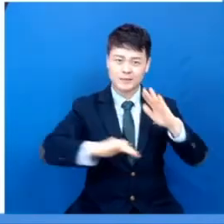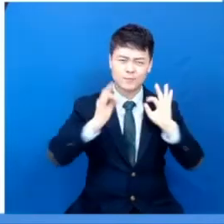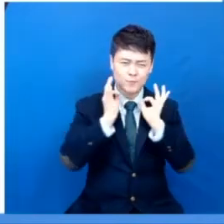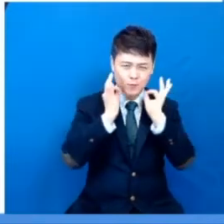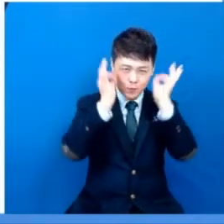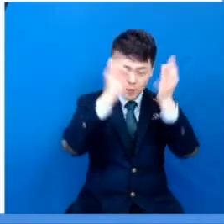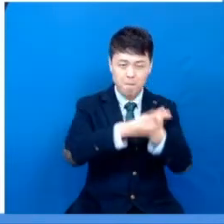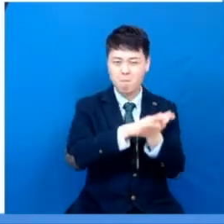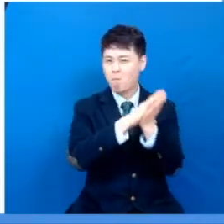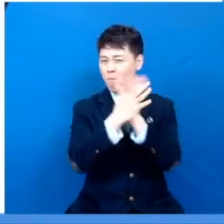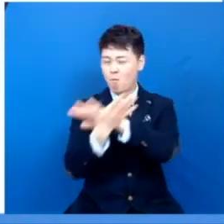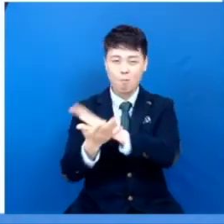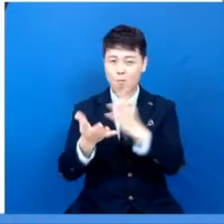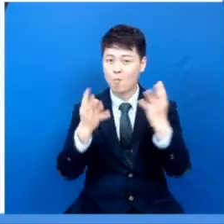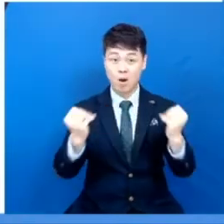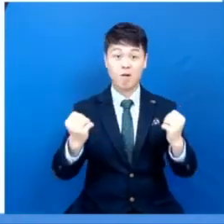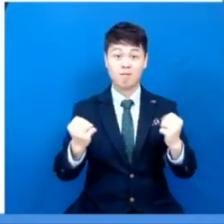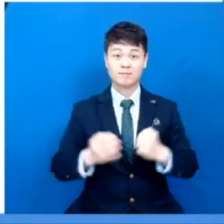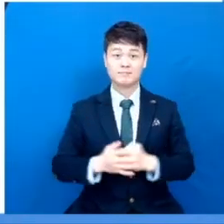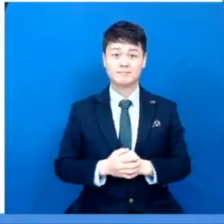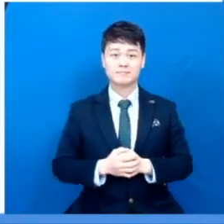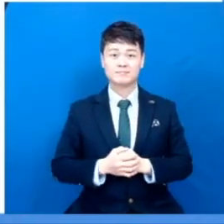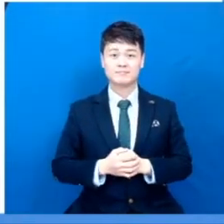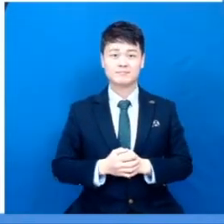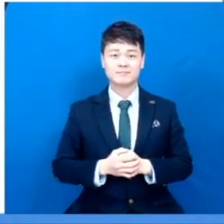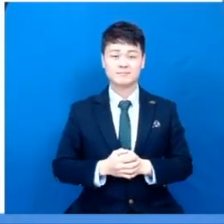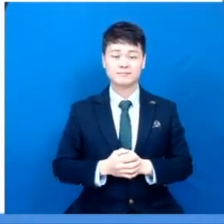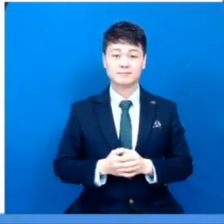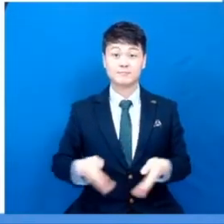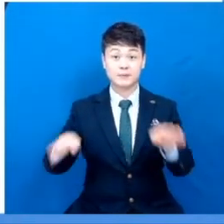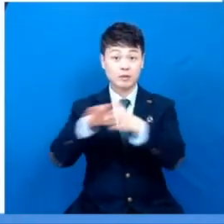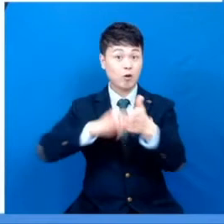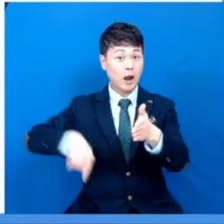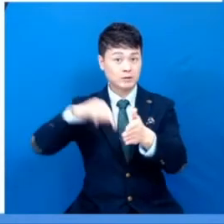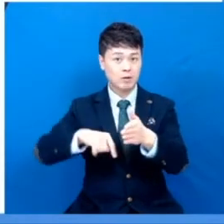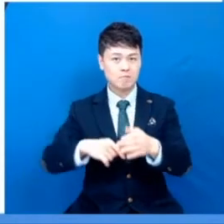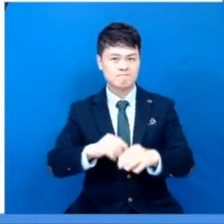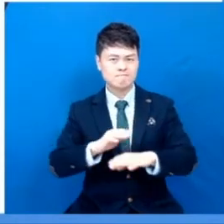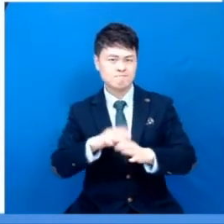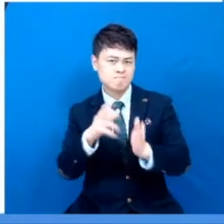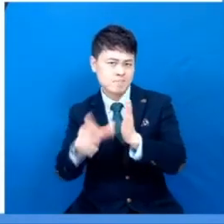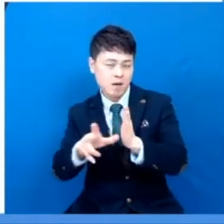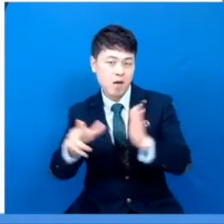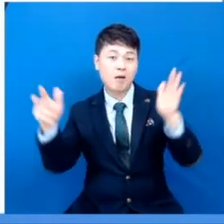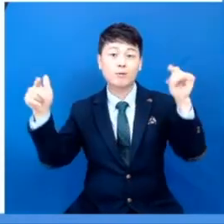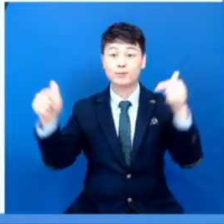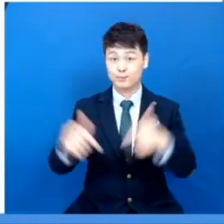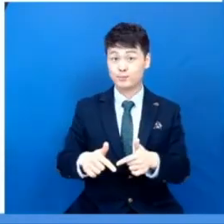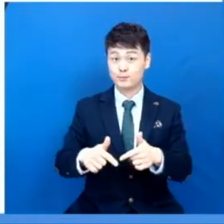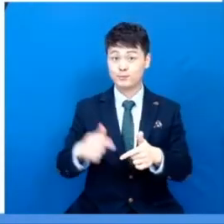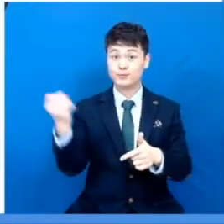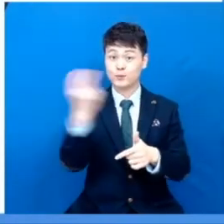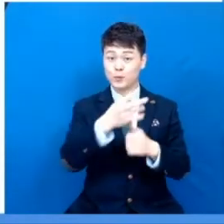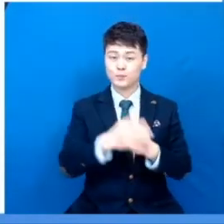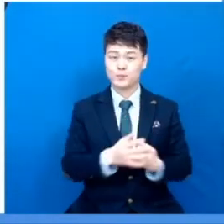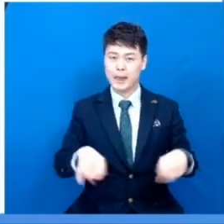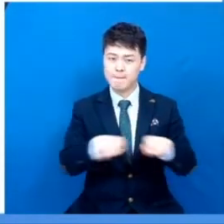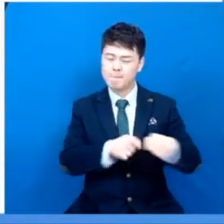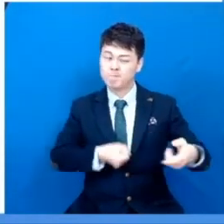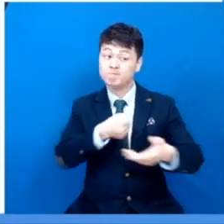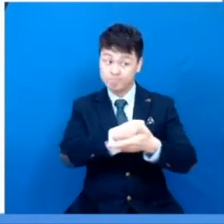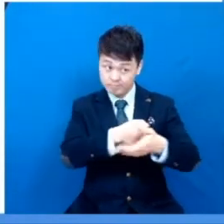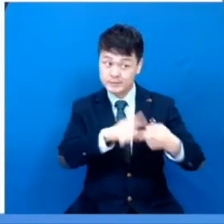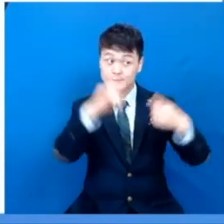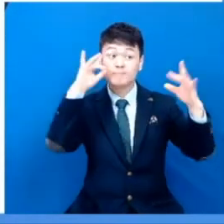변화를 보였습니다 기관에서는 도 전작 행동이 감소하고 함께 장안 규칙을 스스로